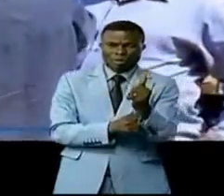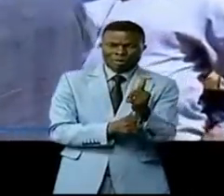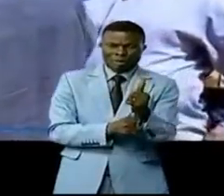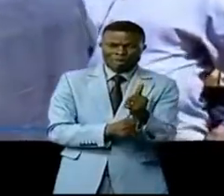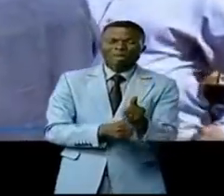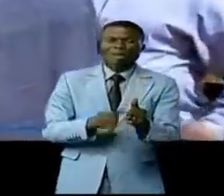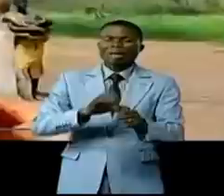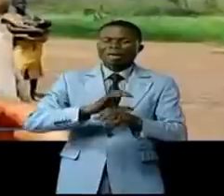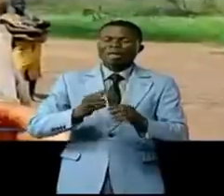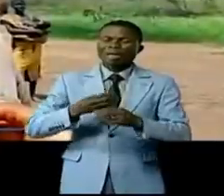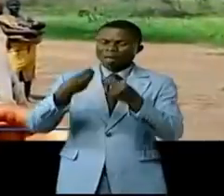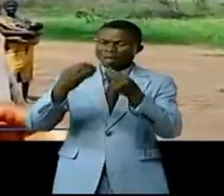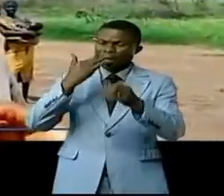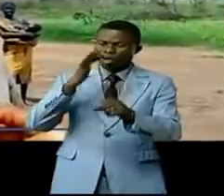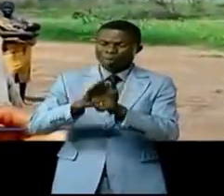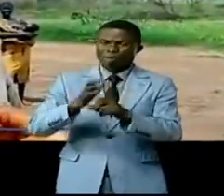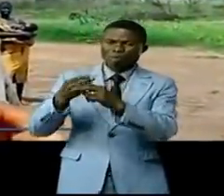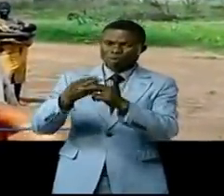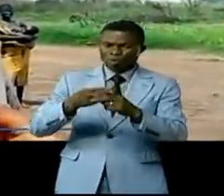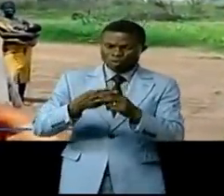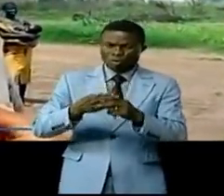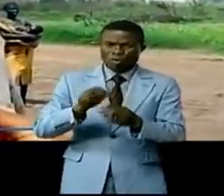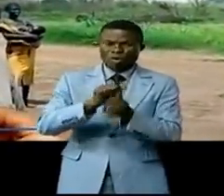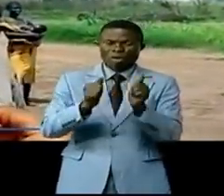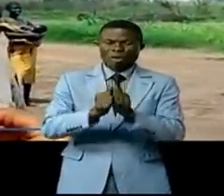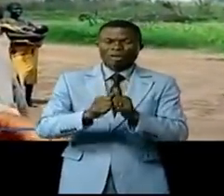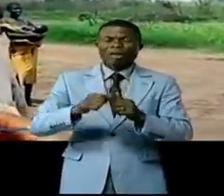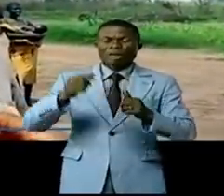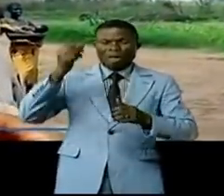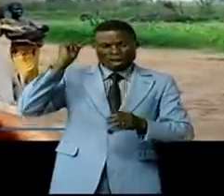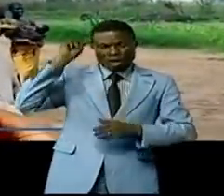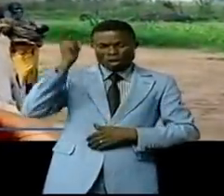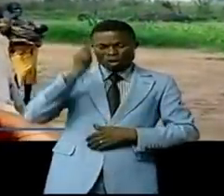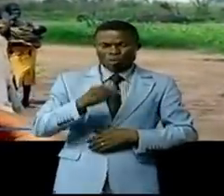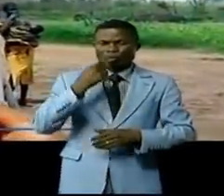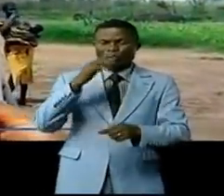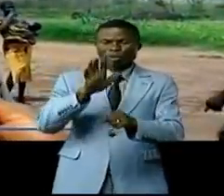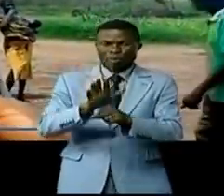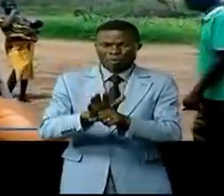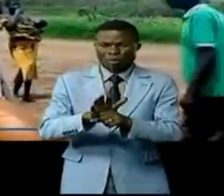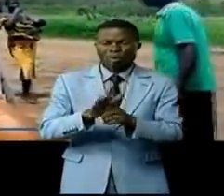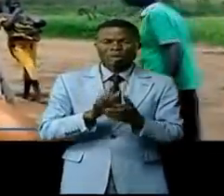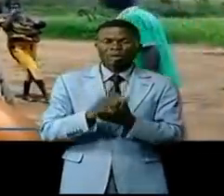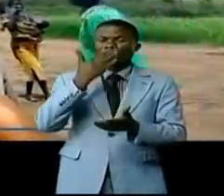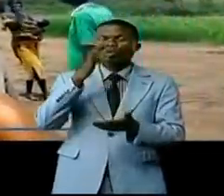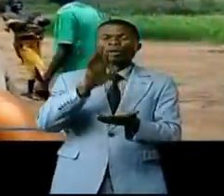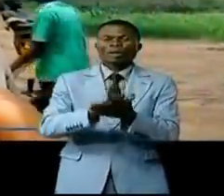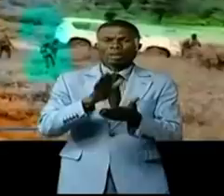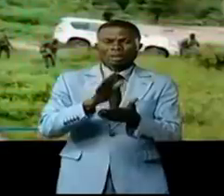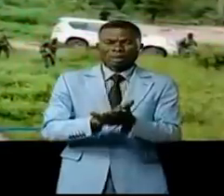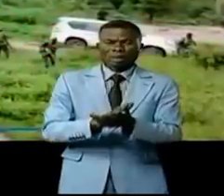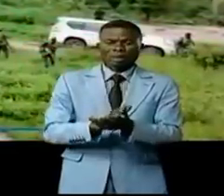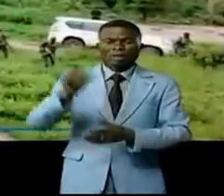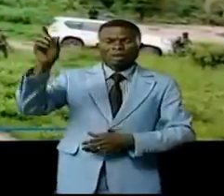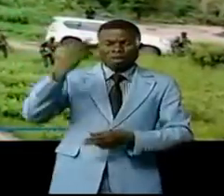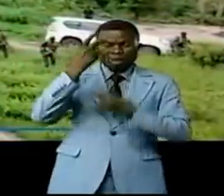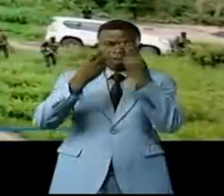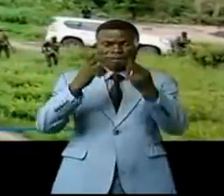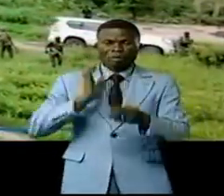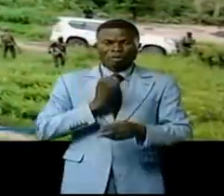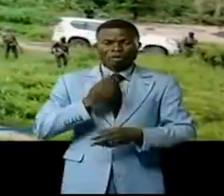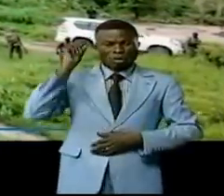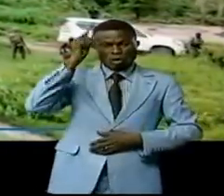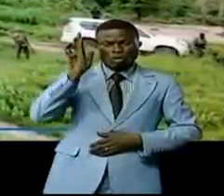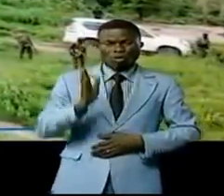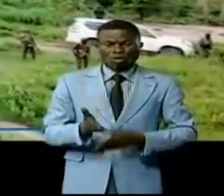rassurer de sa sécurité, de quoi réjouir le chef de chefferie de Kalikoumi. Je félicite donc la descente du gouverneur jusqu'à sur